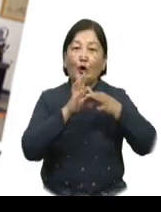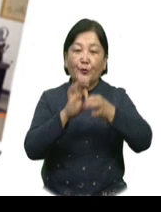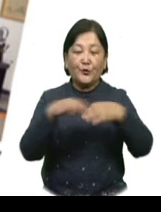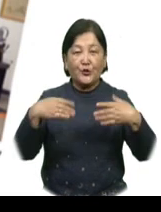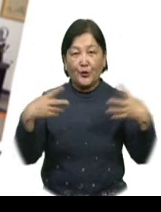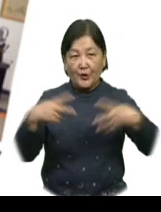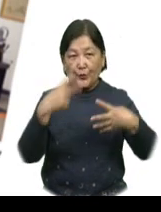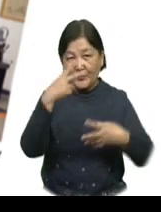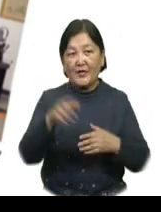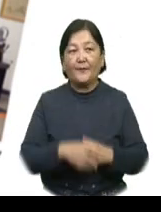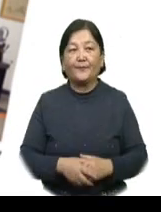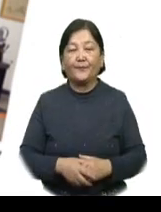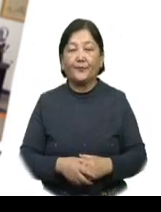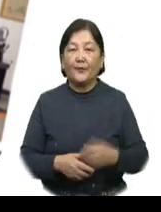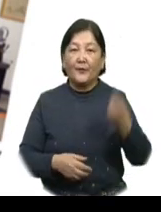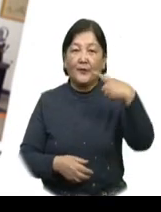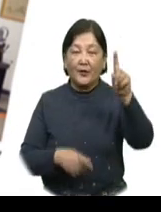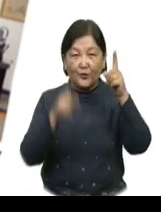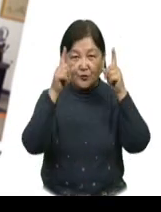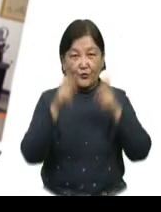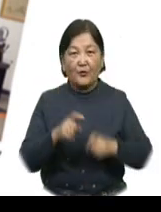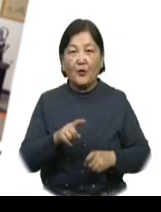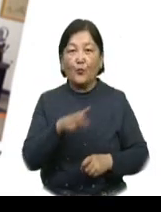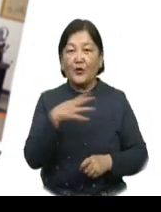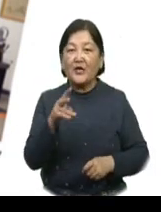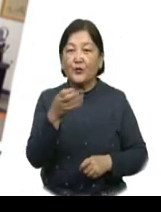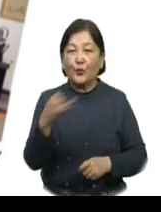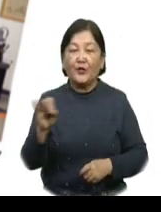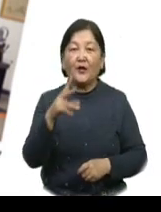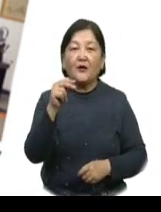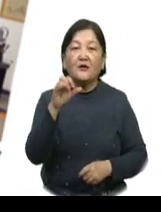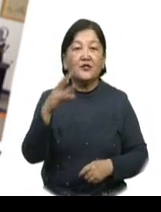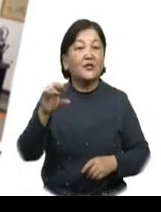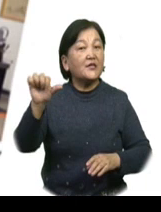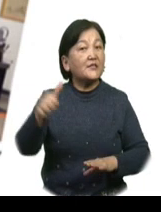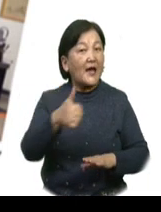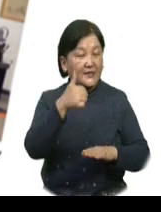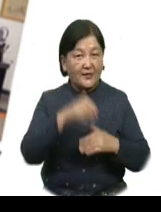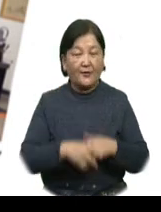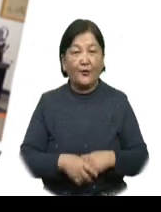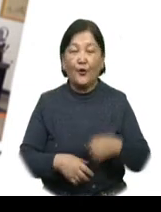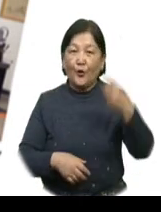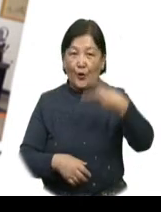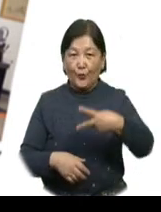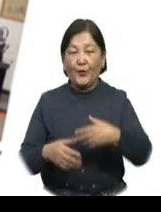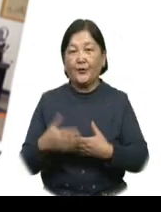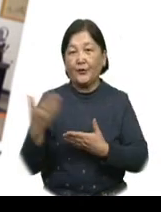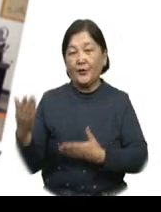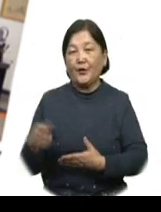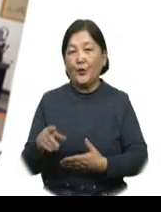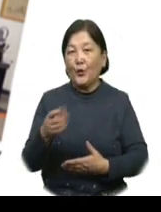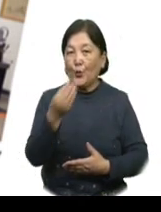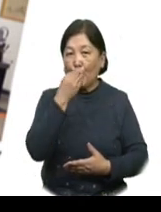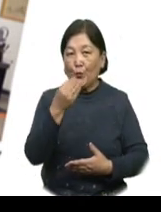холбоё. За нэгдүгээр зураг маань хоо зэрэг бүтээтгүүний чанар сайжирна. За хоёрдугаарт нь